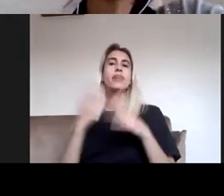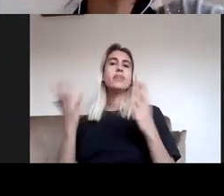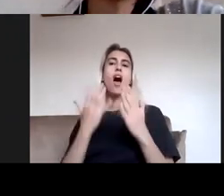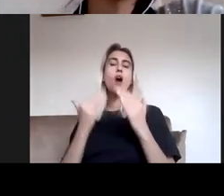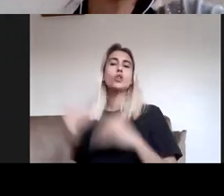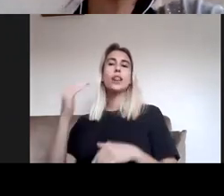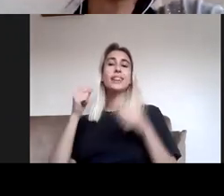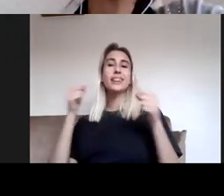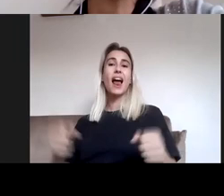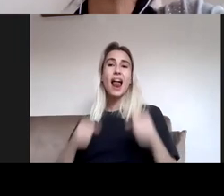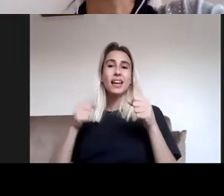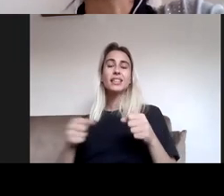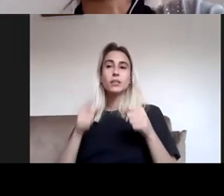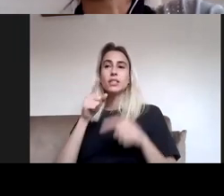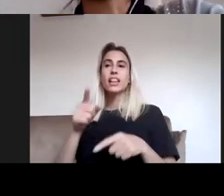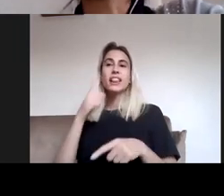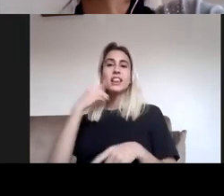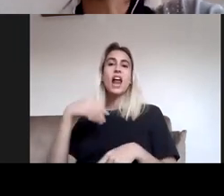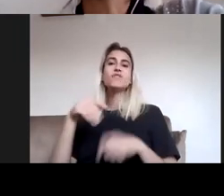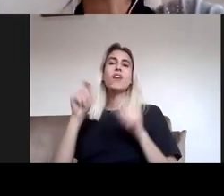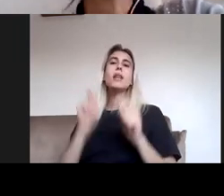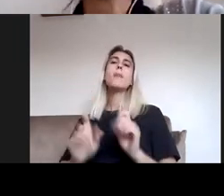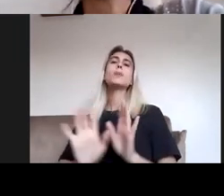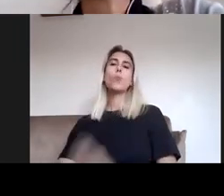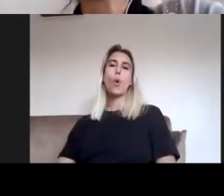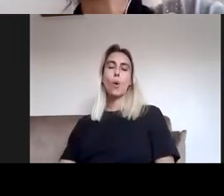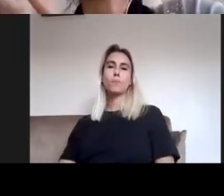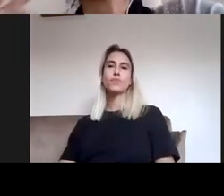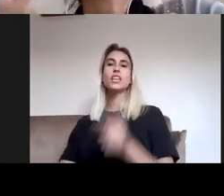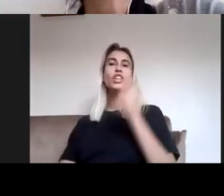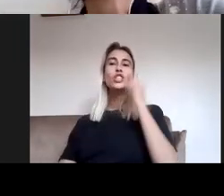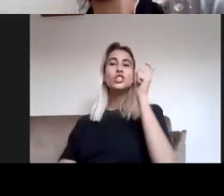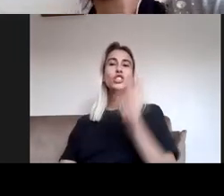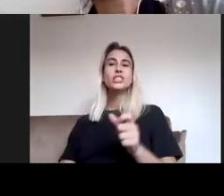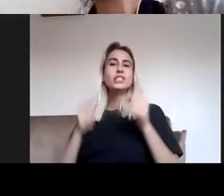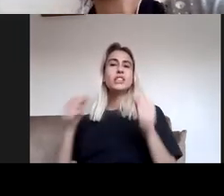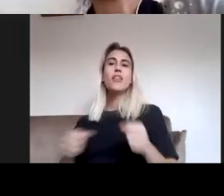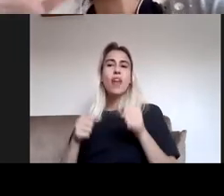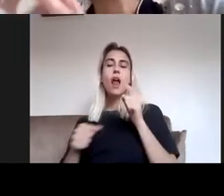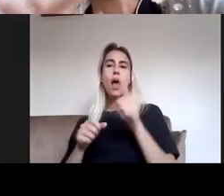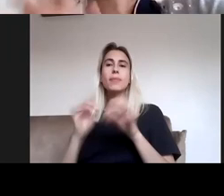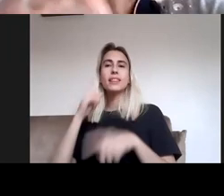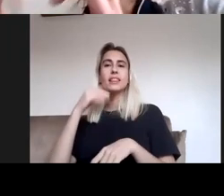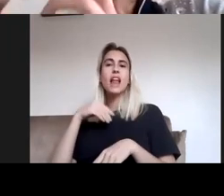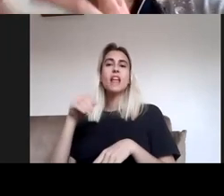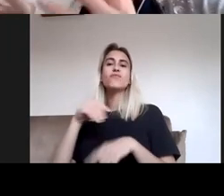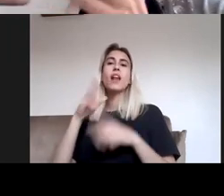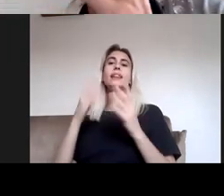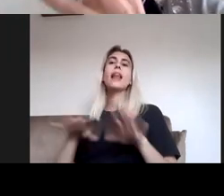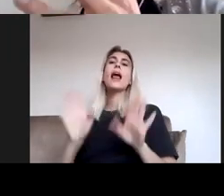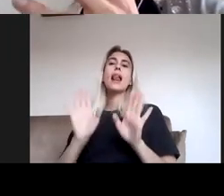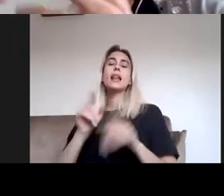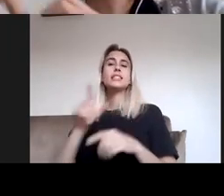tekerlekli sandalyenin transferi yapılmıyor. Yani kişi sandalyesinden sürekli bir transfer halinde değil.